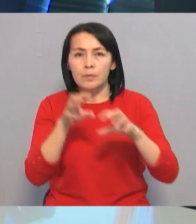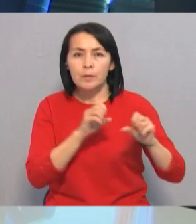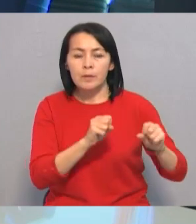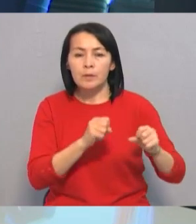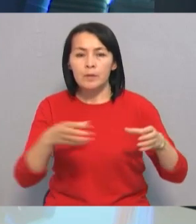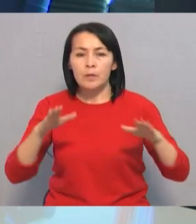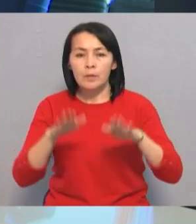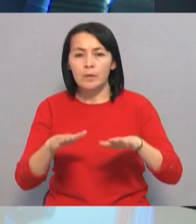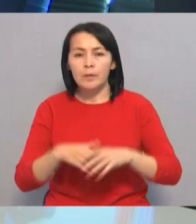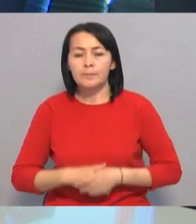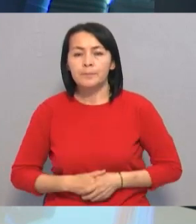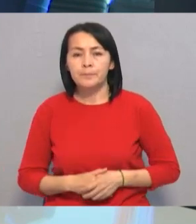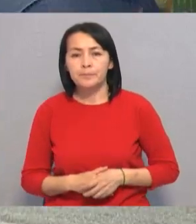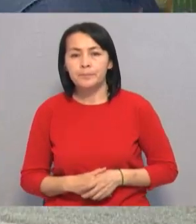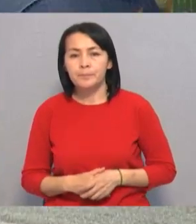системе.